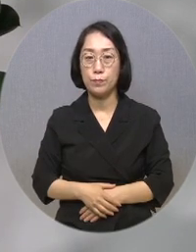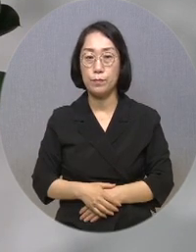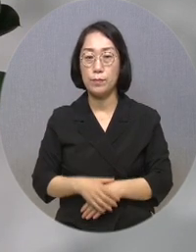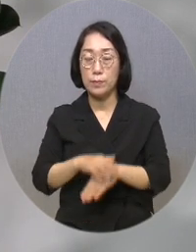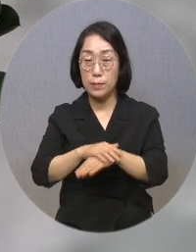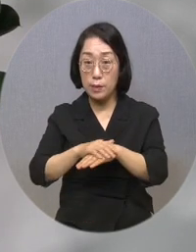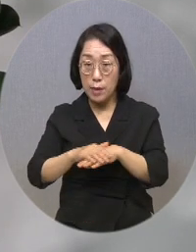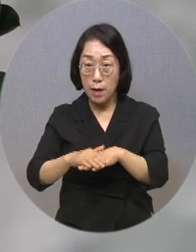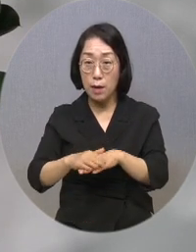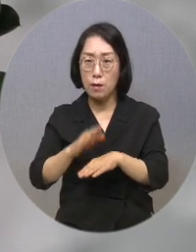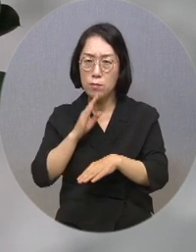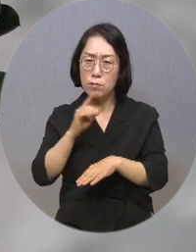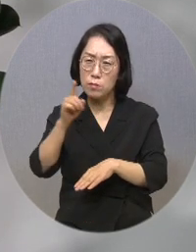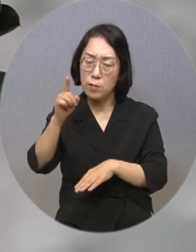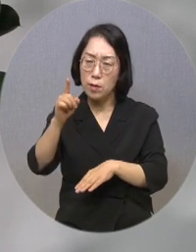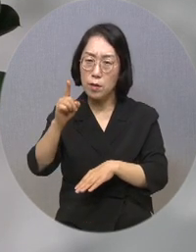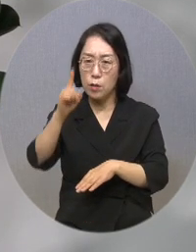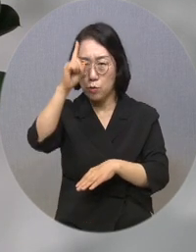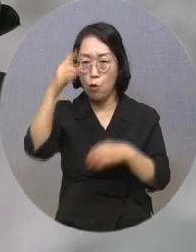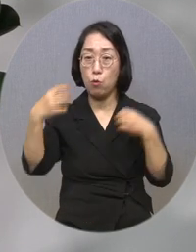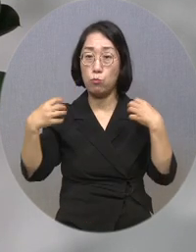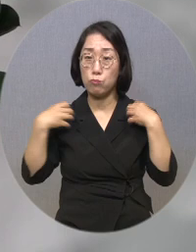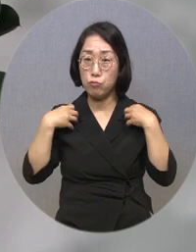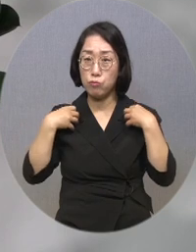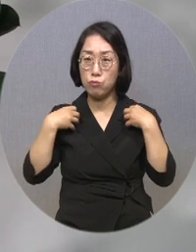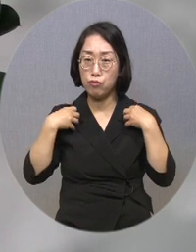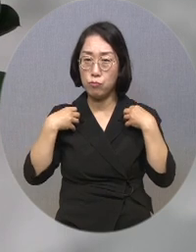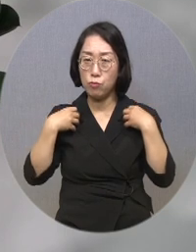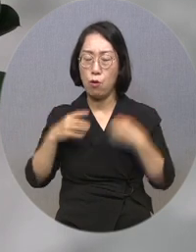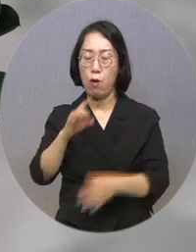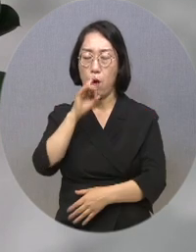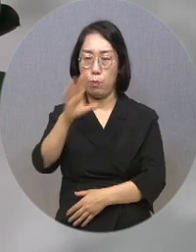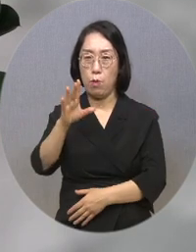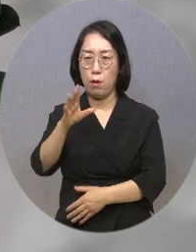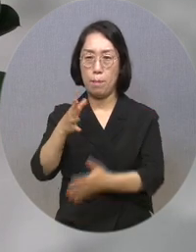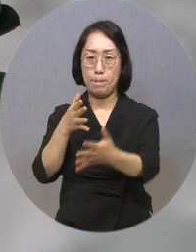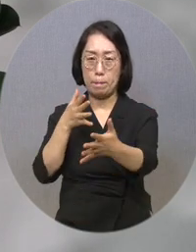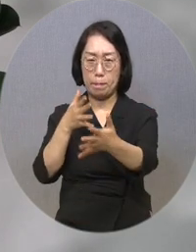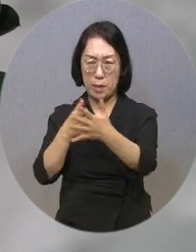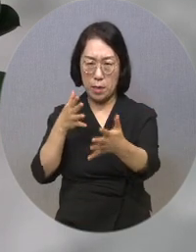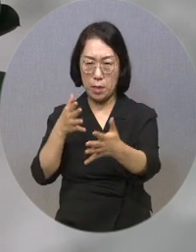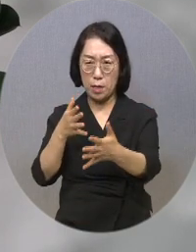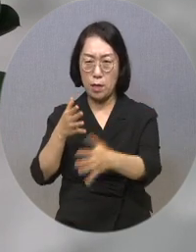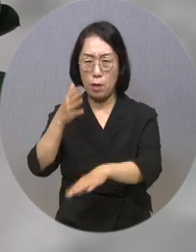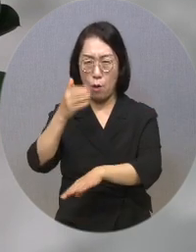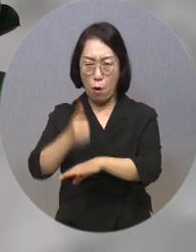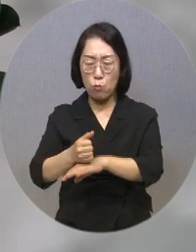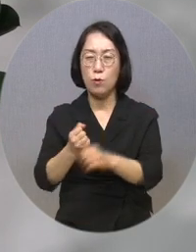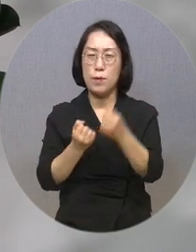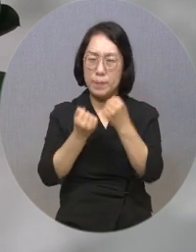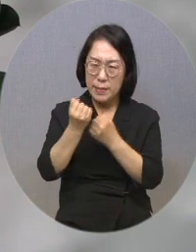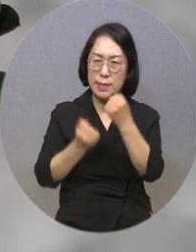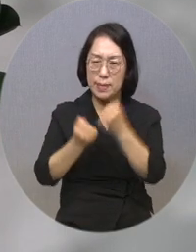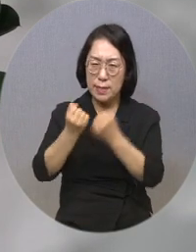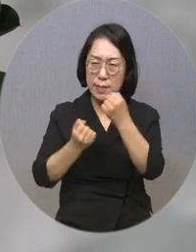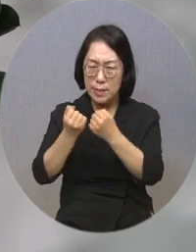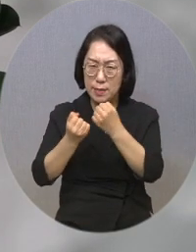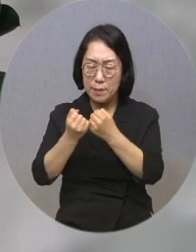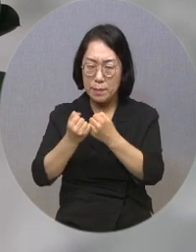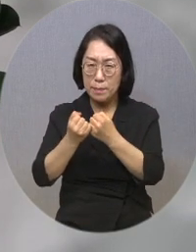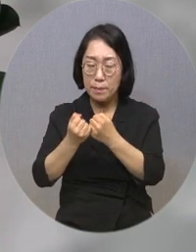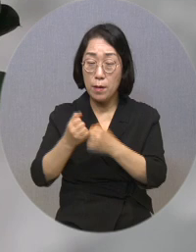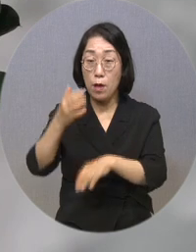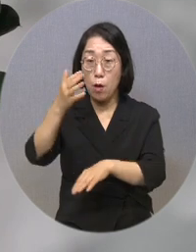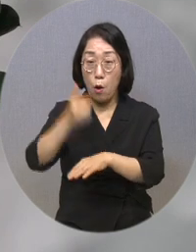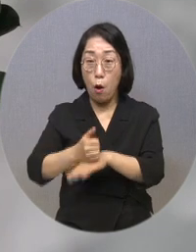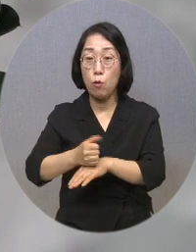집행부가 반대 의견을 냈고 이것은 안 된다고 했는데 그 벽을 뚫고 의원들을 설득하고 해서 결국은 전국